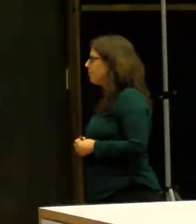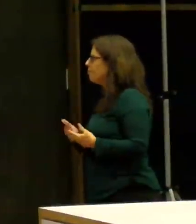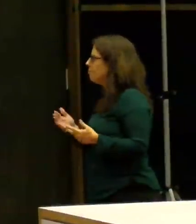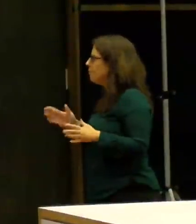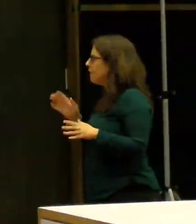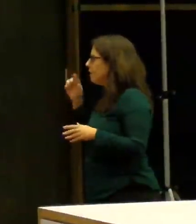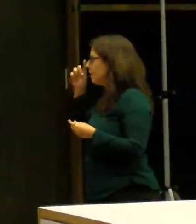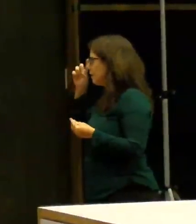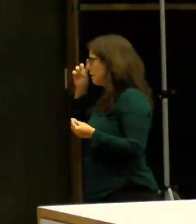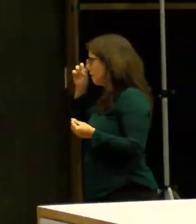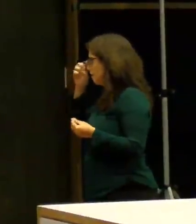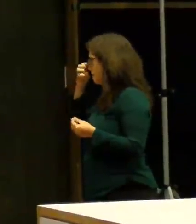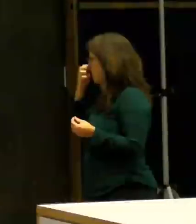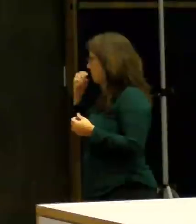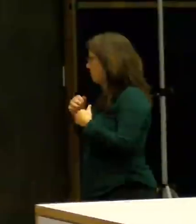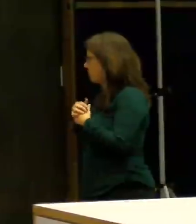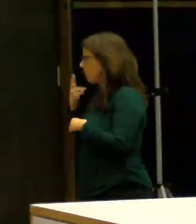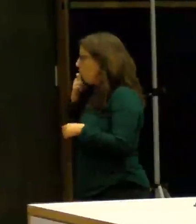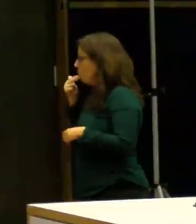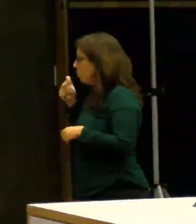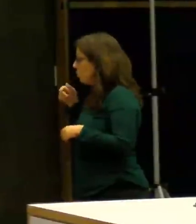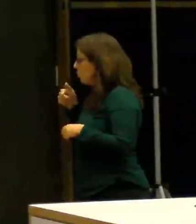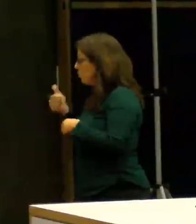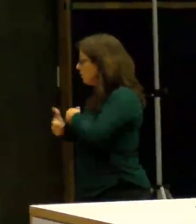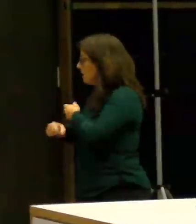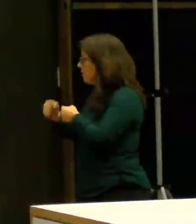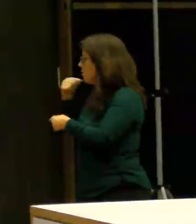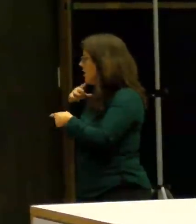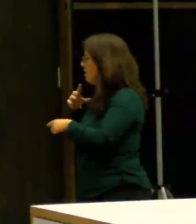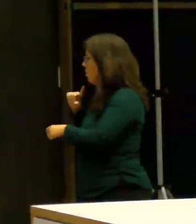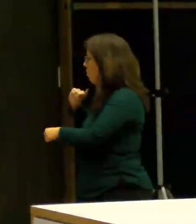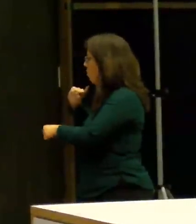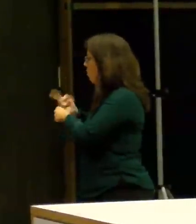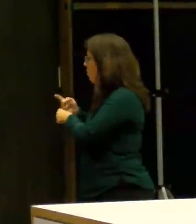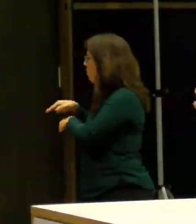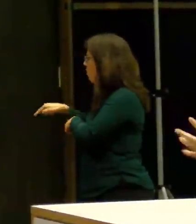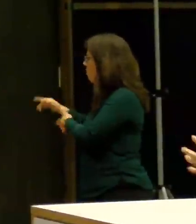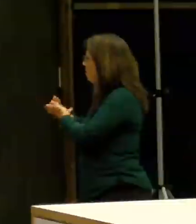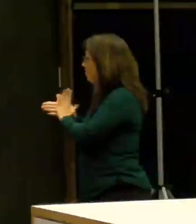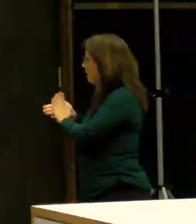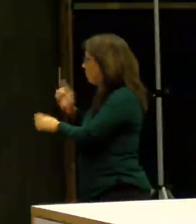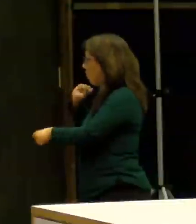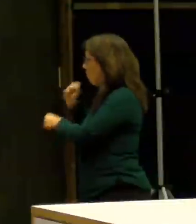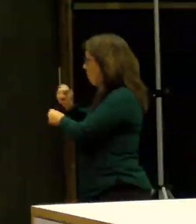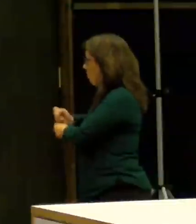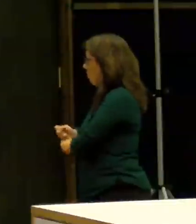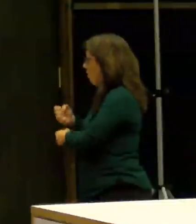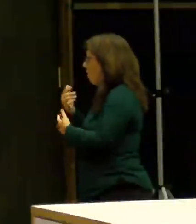cas... on a vu cette semaine qu'ils avaient eu des condamnations qui étaient tombées. Enfin, cette semaine, c'était la semaine condamnation.